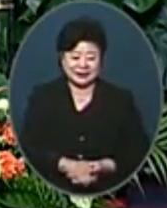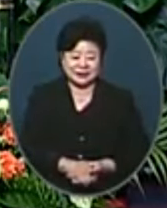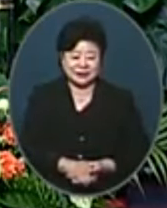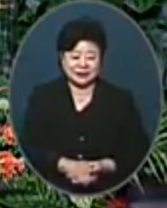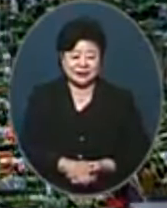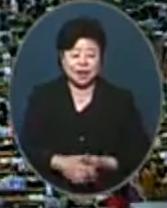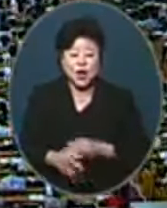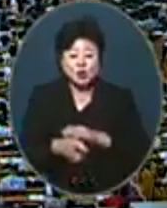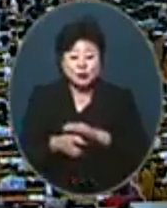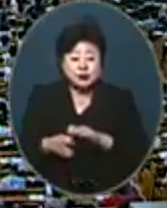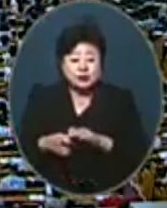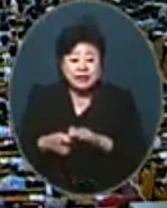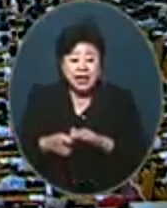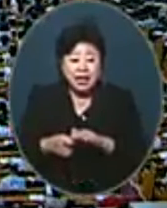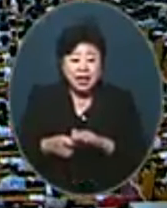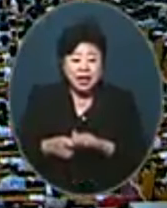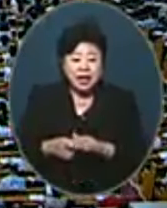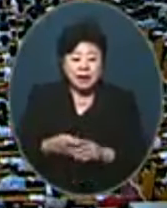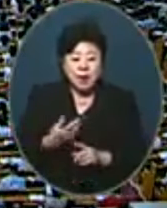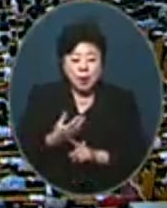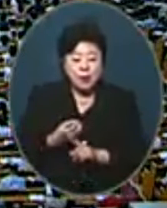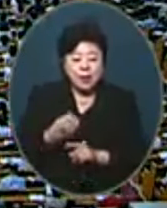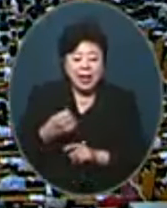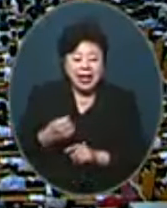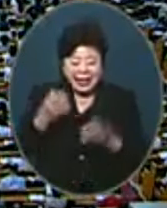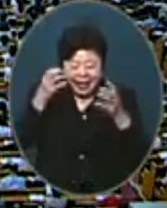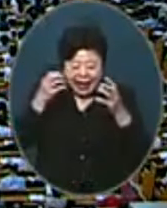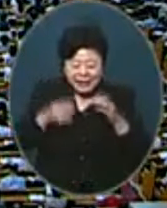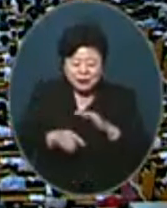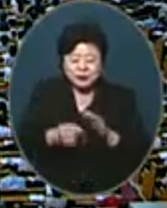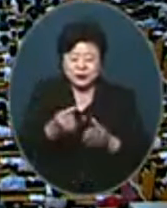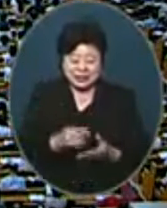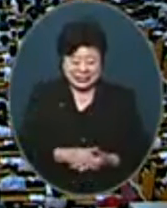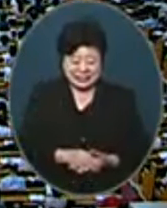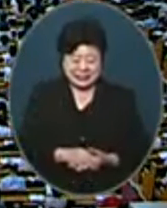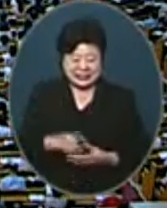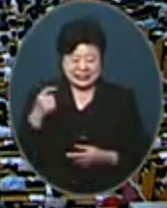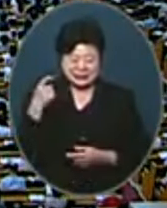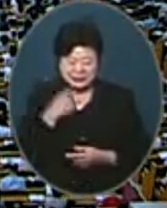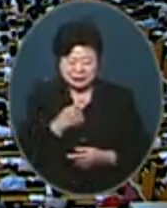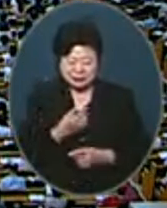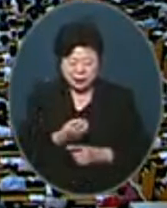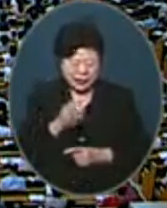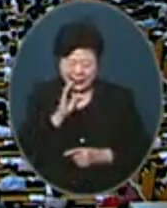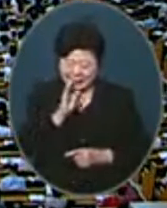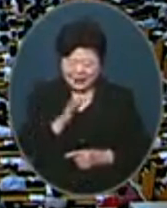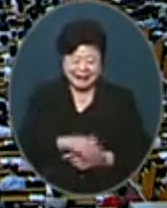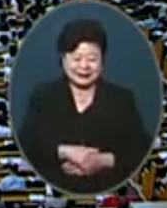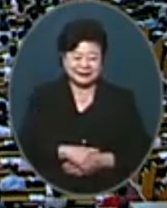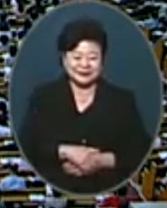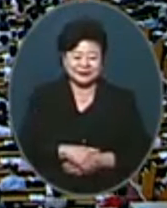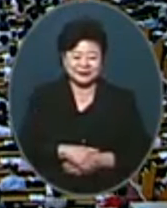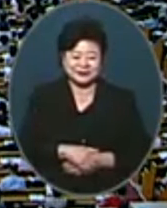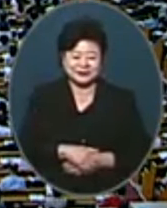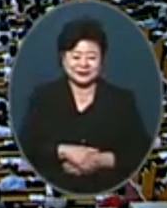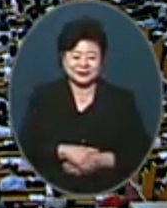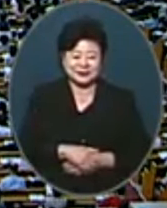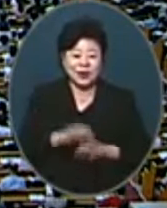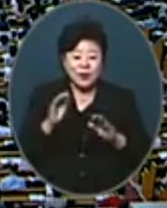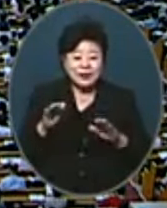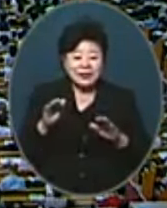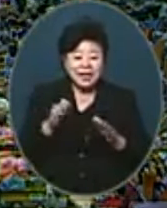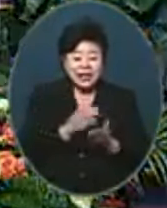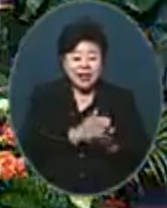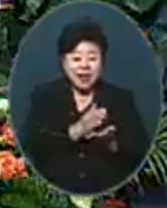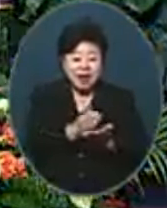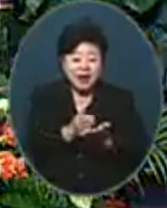훔치려면 이런 보화를 훔쳐야지 은이나 금이나 돈을 훔쳐서는 안 될 것입니다. 오늘날 여러